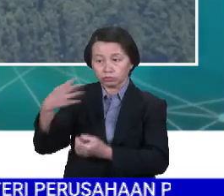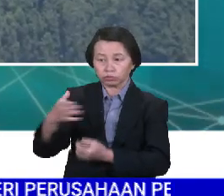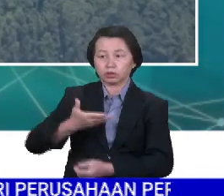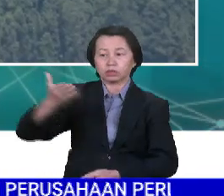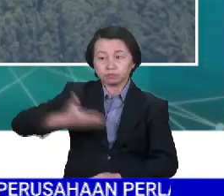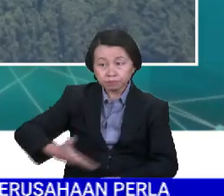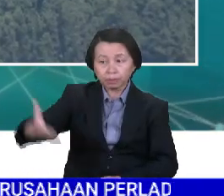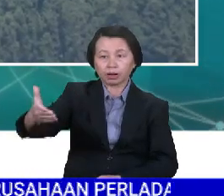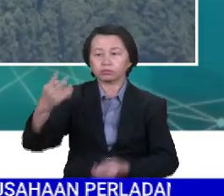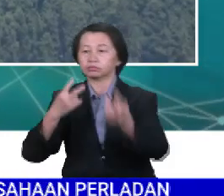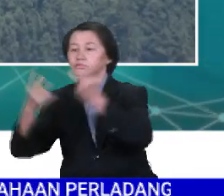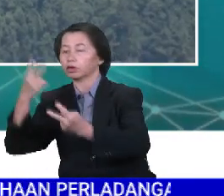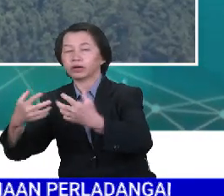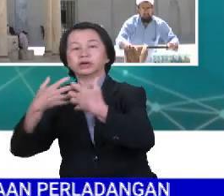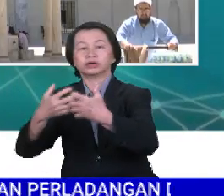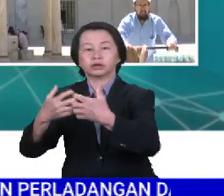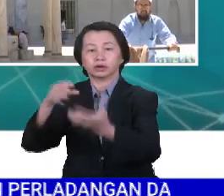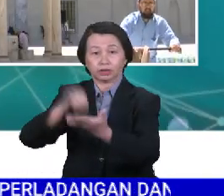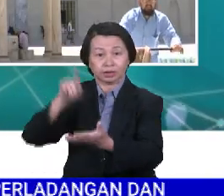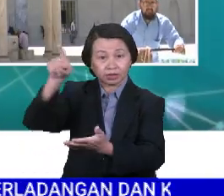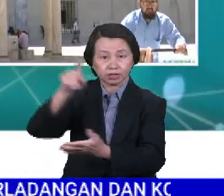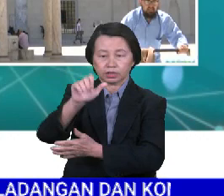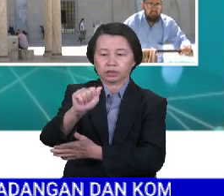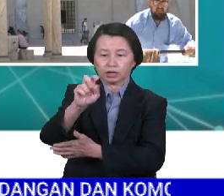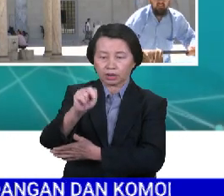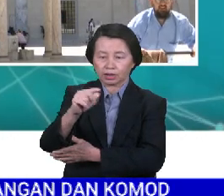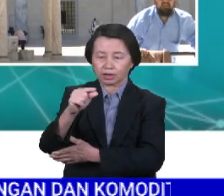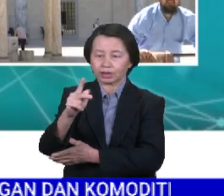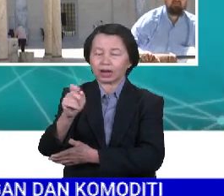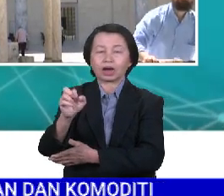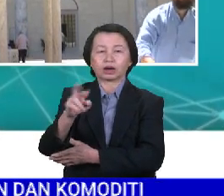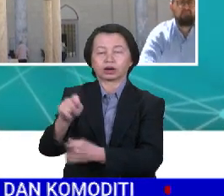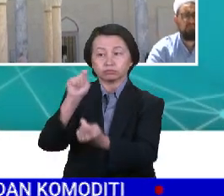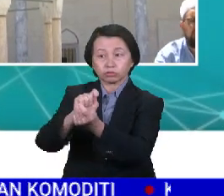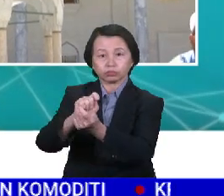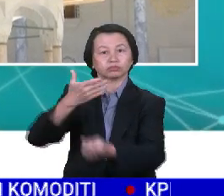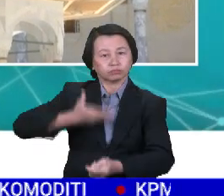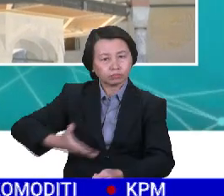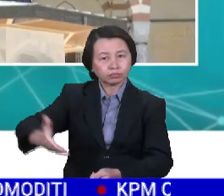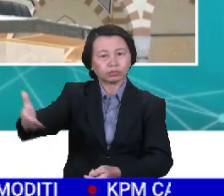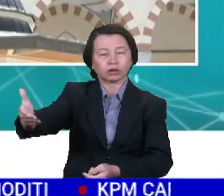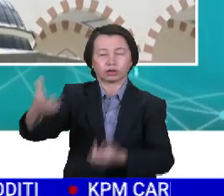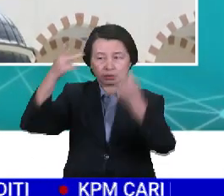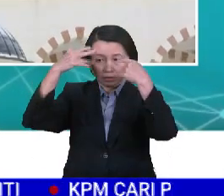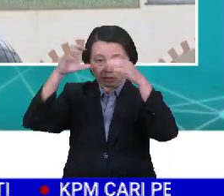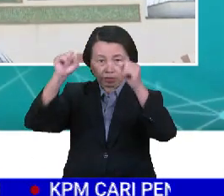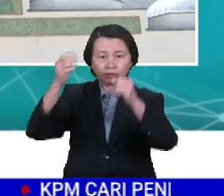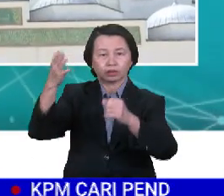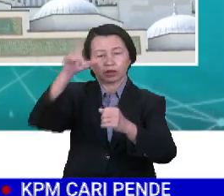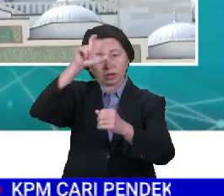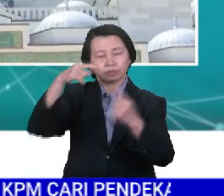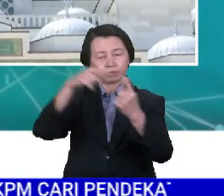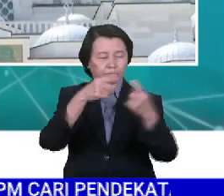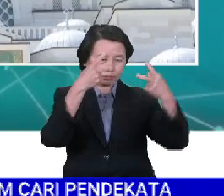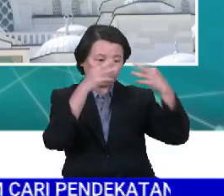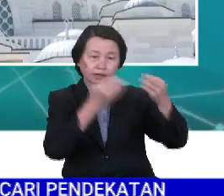mempelawa beliau untuk melawat kilang mereka di Ankara. Jadi ini bertepatan dengan jemputan yang dipanjangkan oleh Presiden Erdogan kepada Perdana